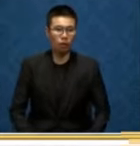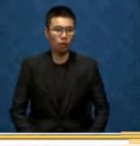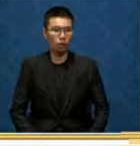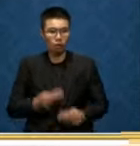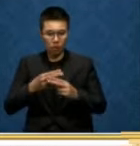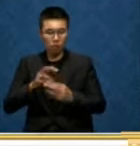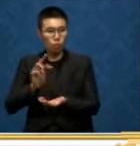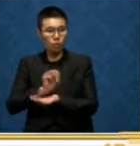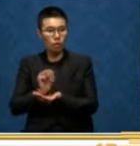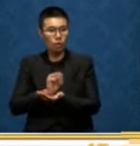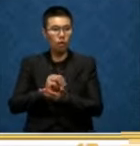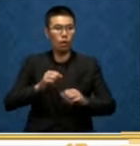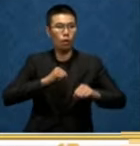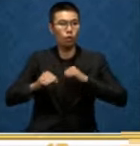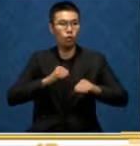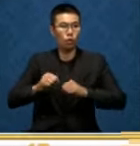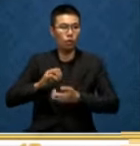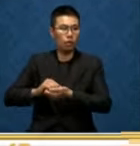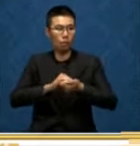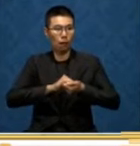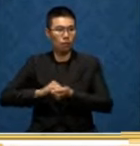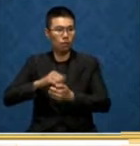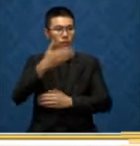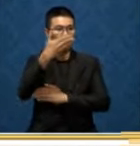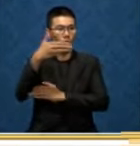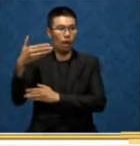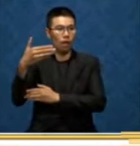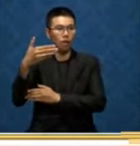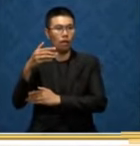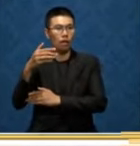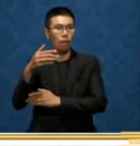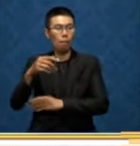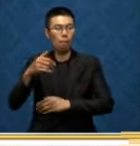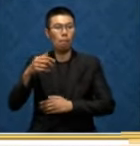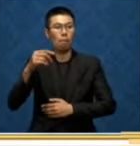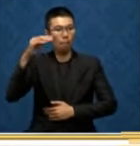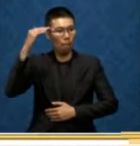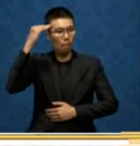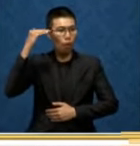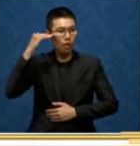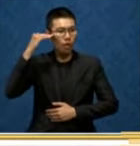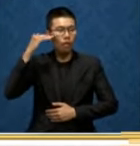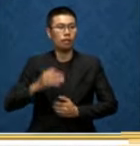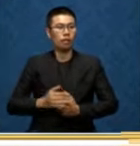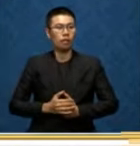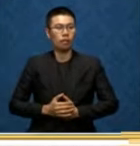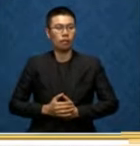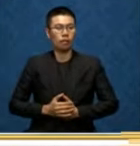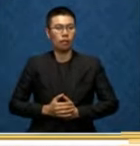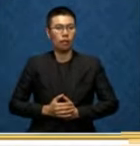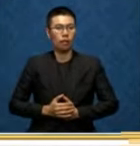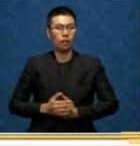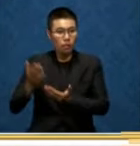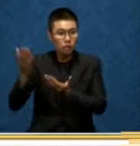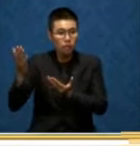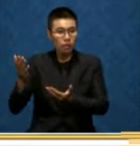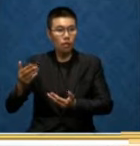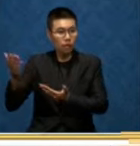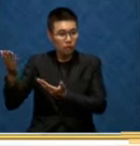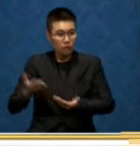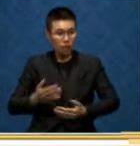ธ์นานาชาติจากประเทศเกาหลีใต้นะคะเขาก็เชิญให้ดิฉันบอกว่าเนื่องจากเป็นตัว